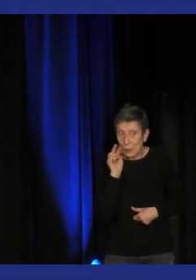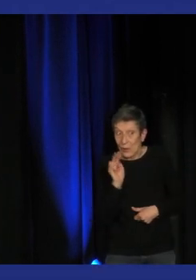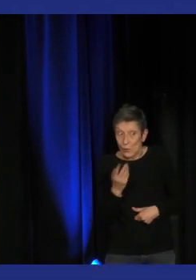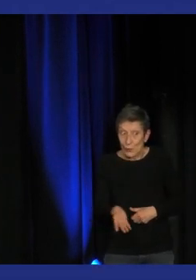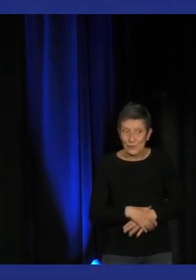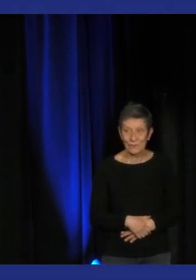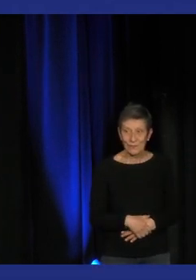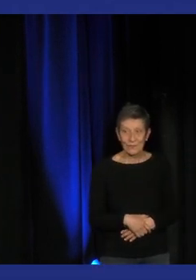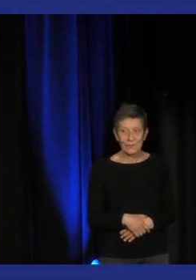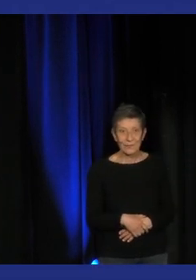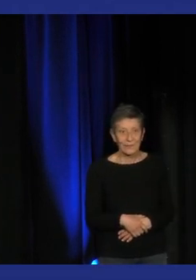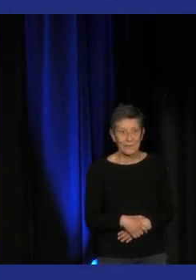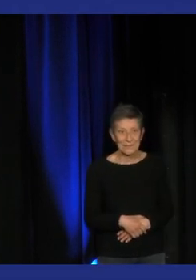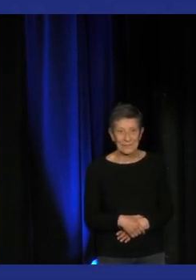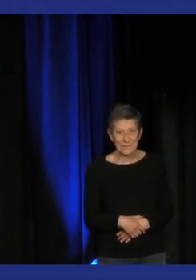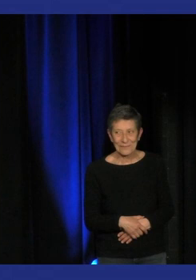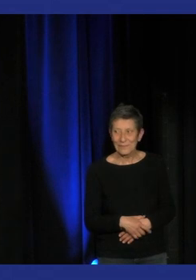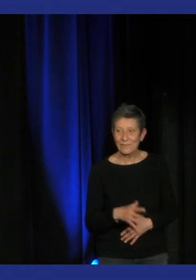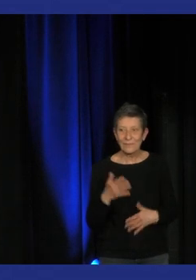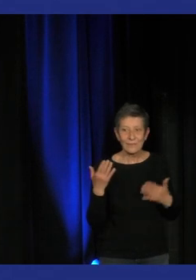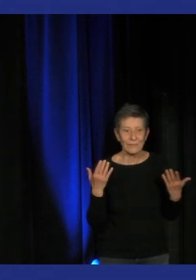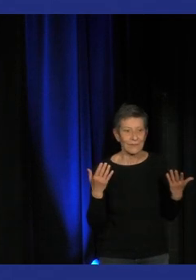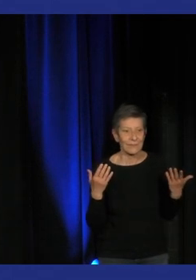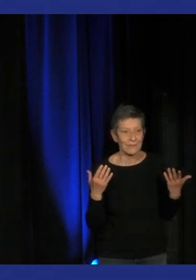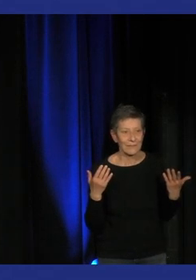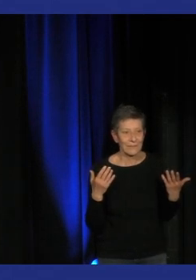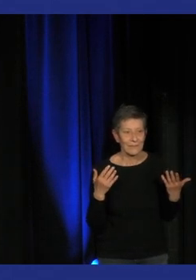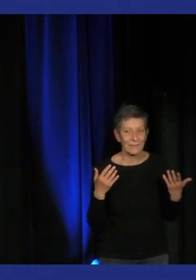Merci. Merci à vous. Il y avait encore une question en haut.